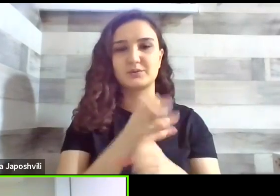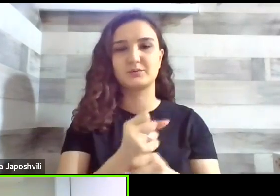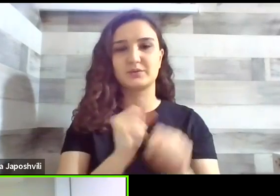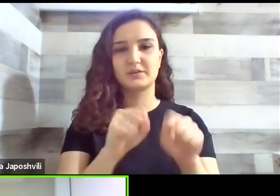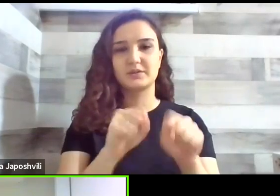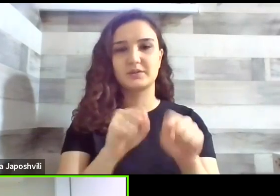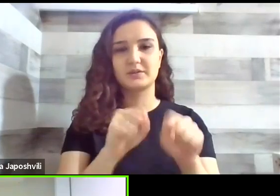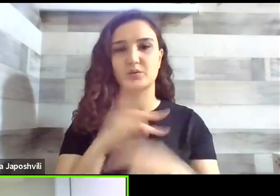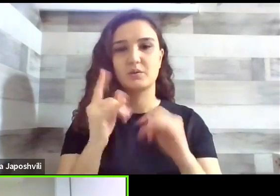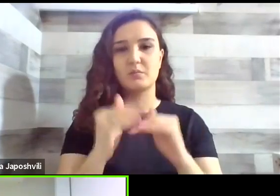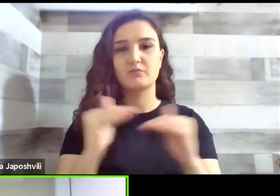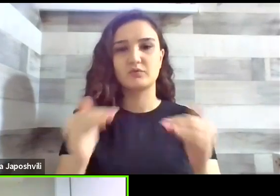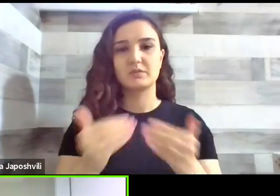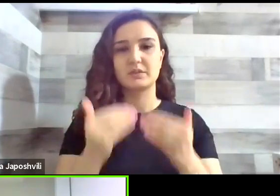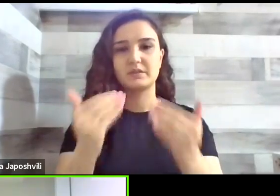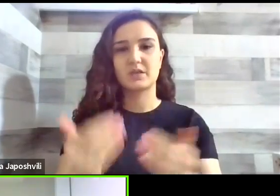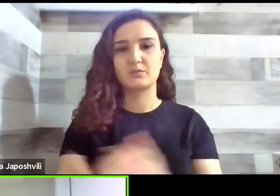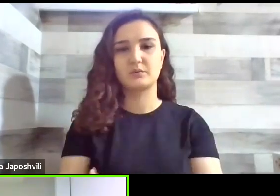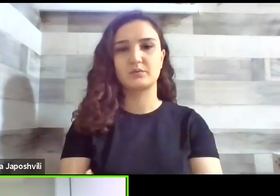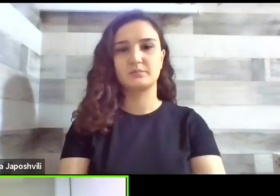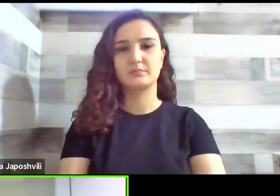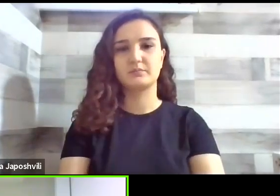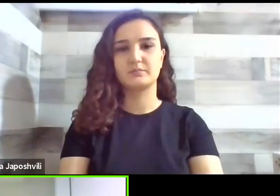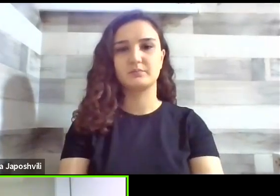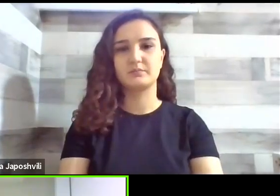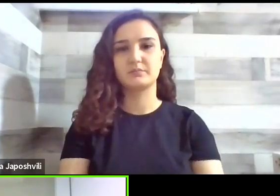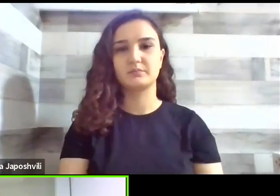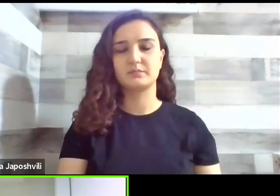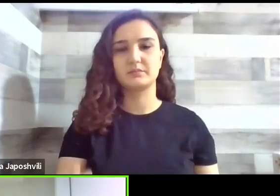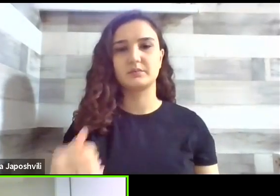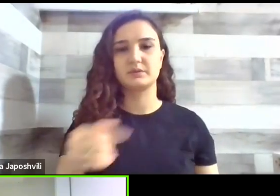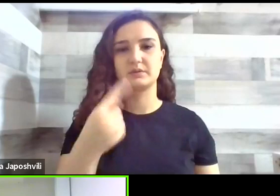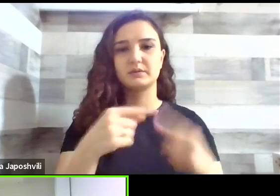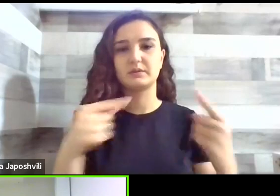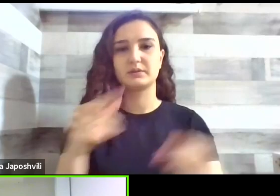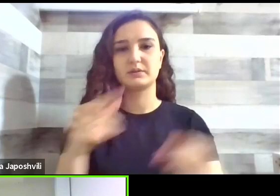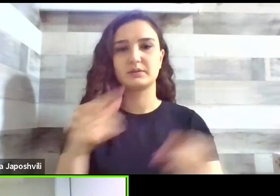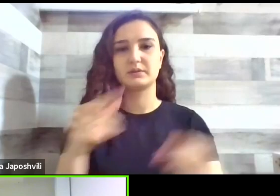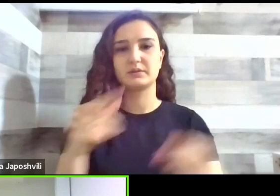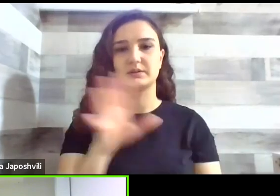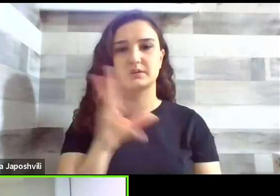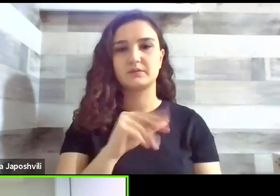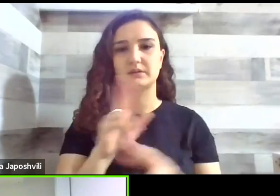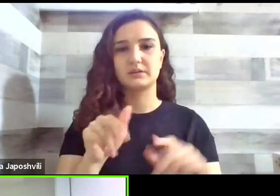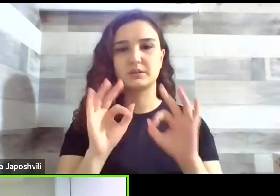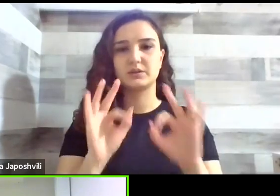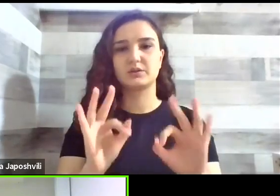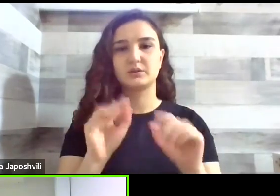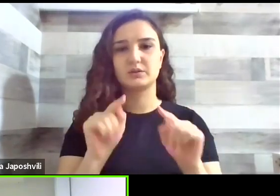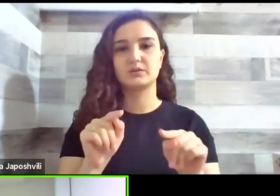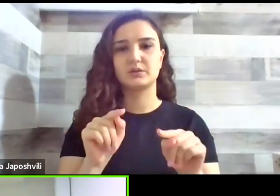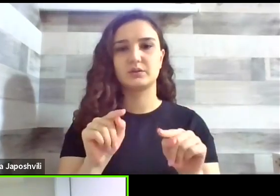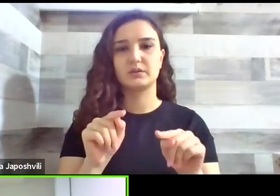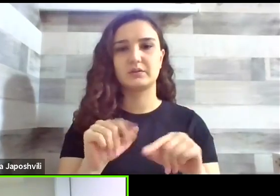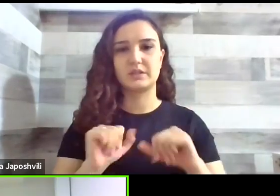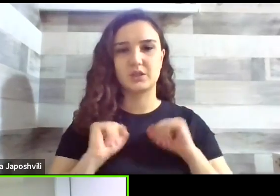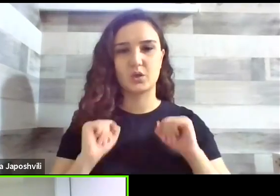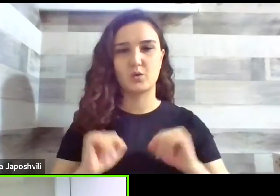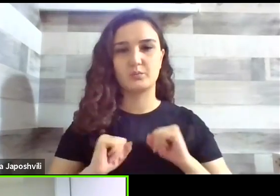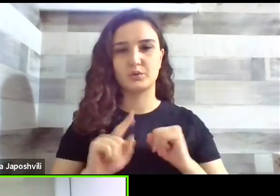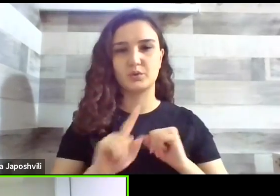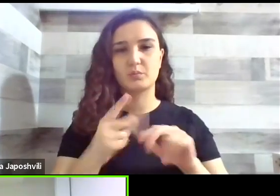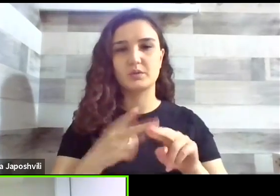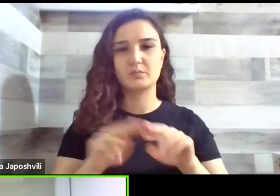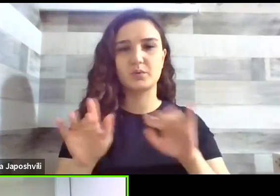მქონე ბავშვებისთვის განკუთვნილ სხვადასხვა სერვისს, და სწორედ აი ერთობლივად ვცდილობდით, რომ აი ეს